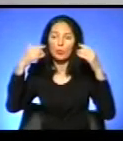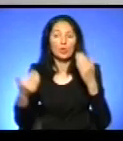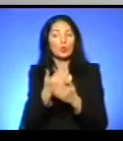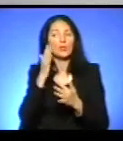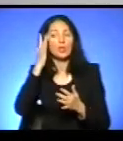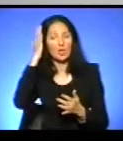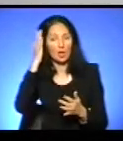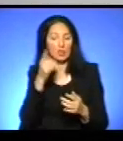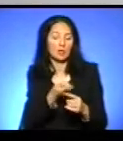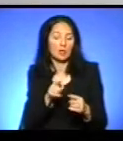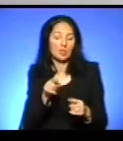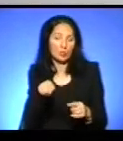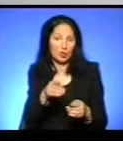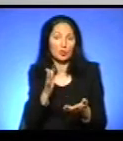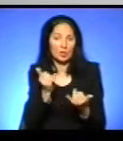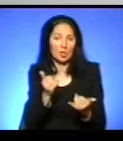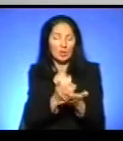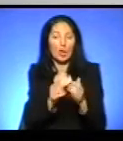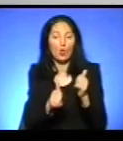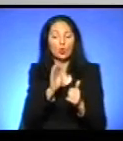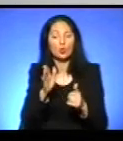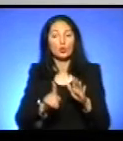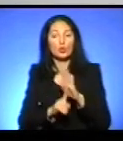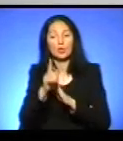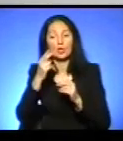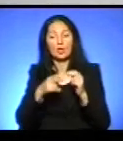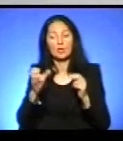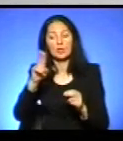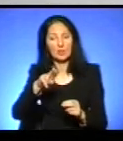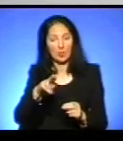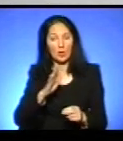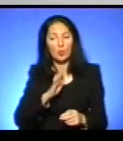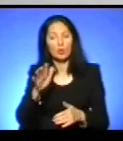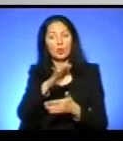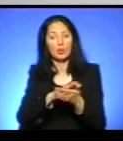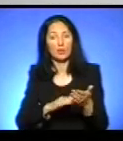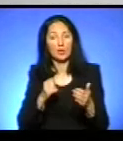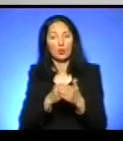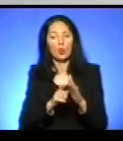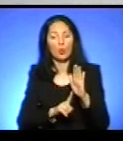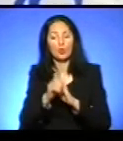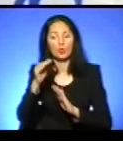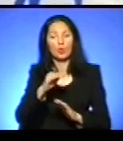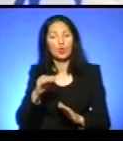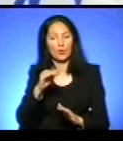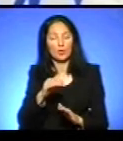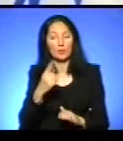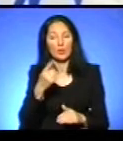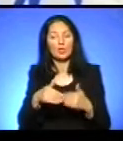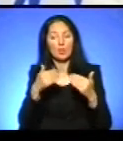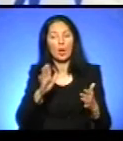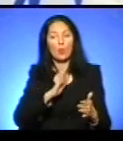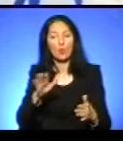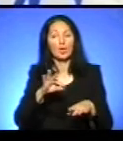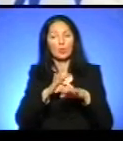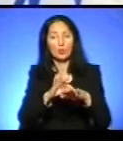Конкурс безпосередньо буде розпочатий в кінці серпня і буде тривати до початку жовтня. Перший етап буде